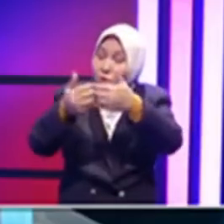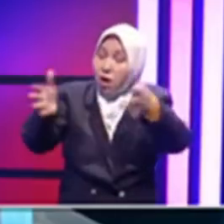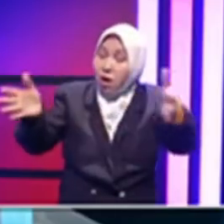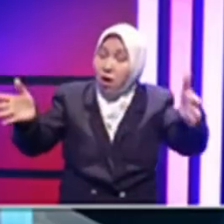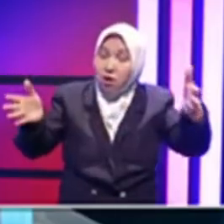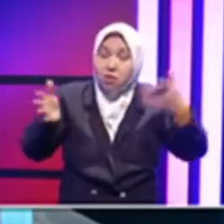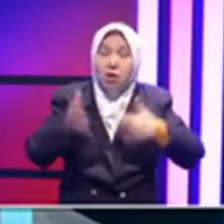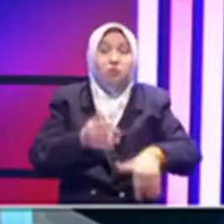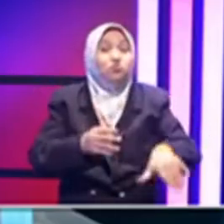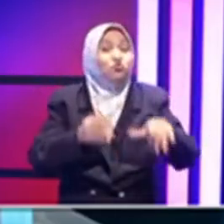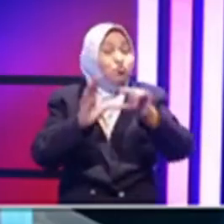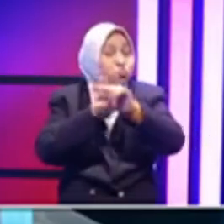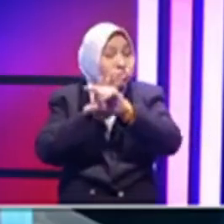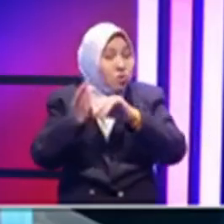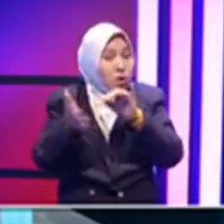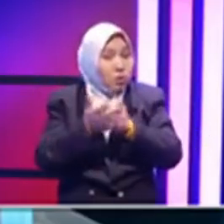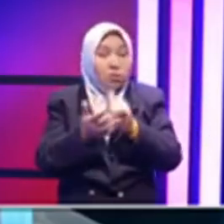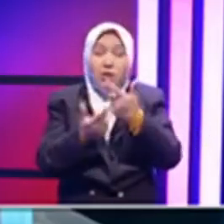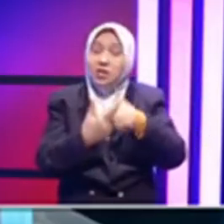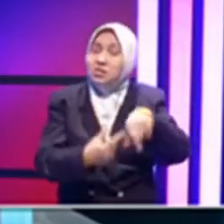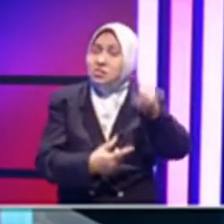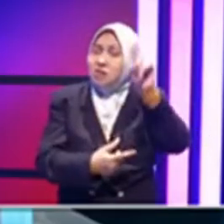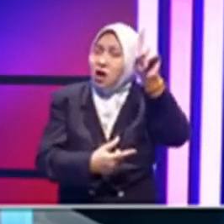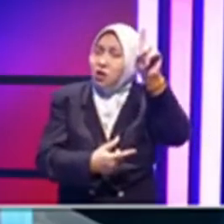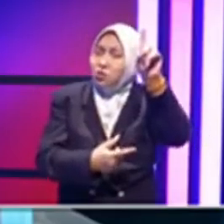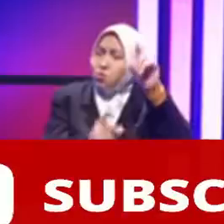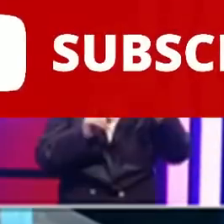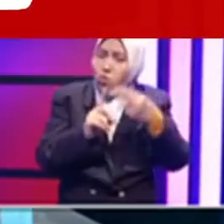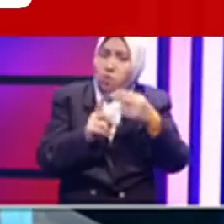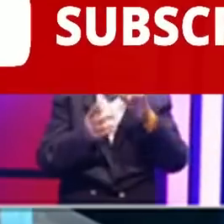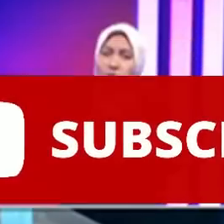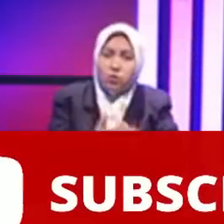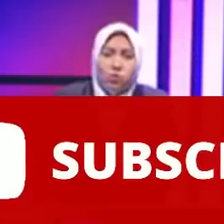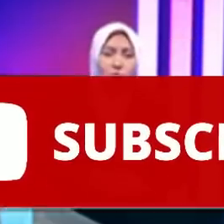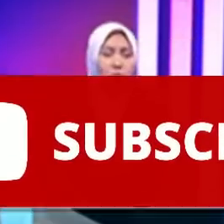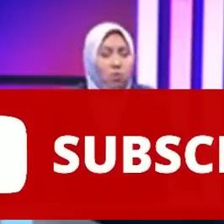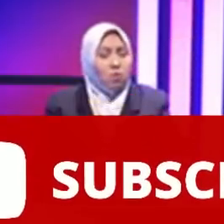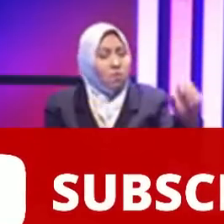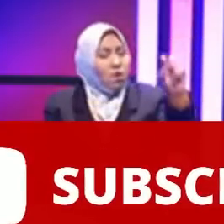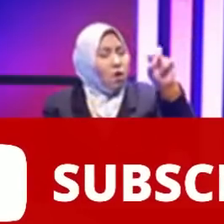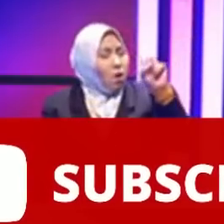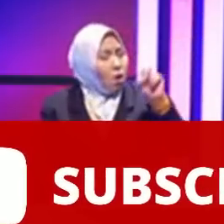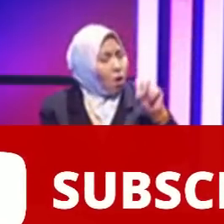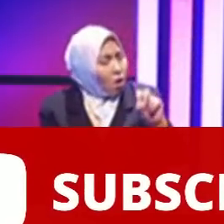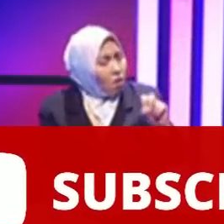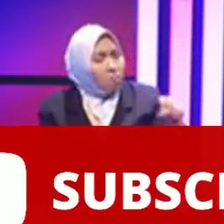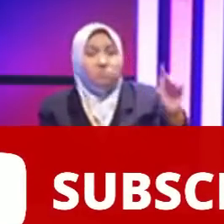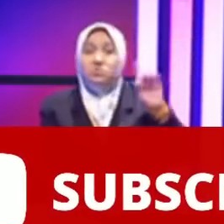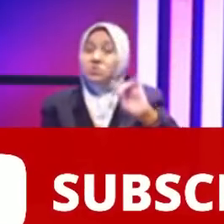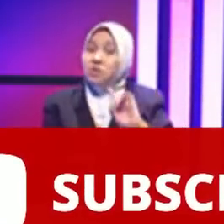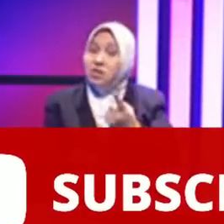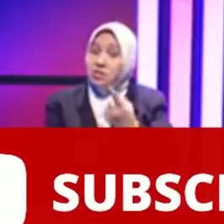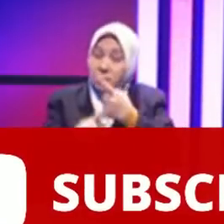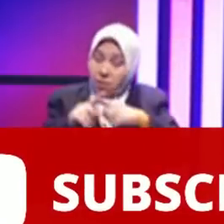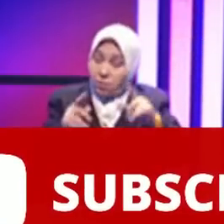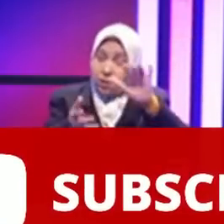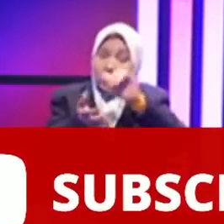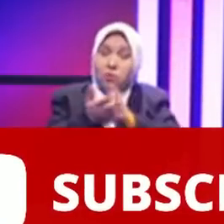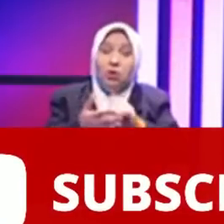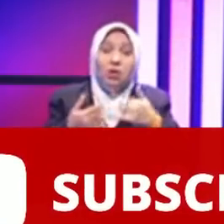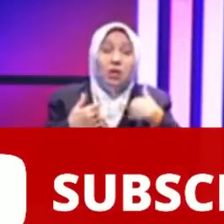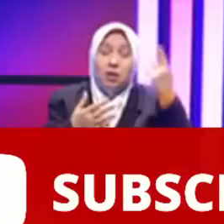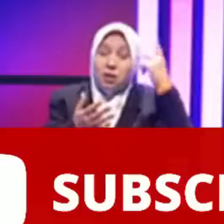pembuka surah yang mana terdiri daripada satu huruf saja. Itulah huruf Qaf saja. Tapi ia adalah dikenali